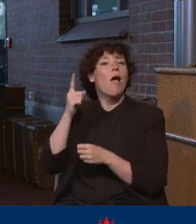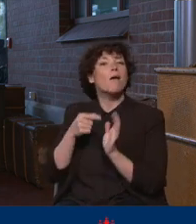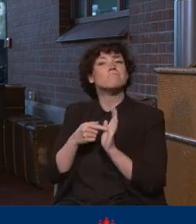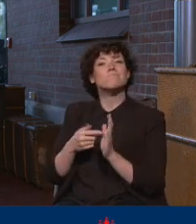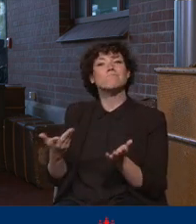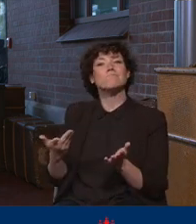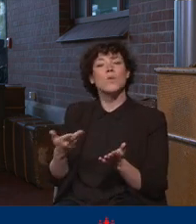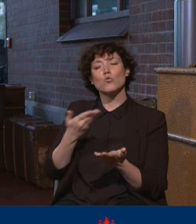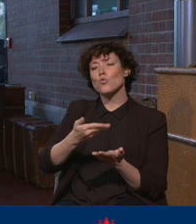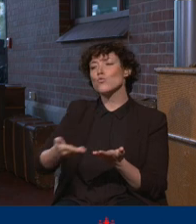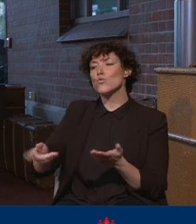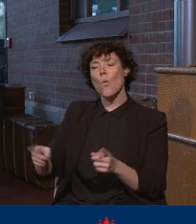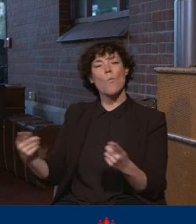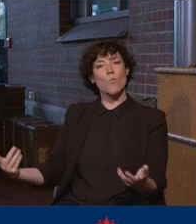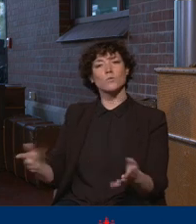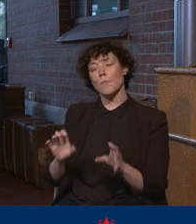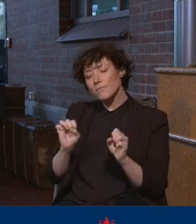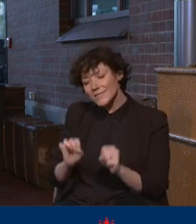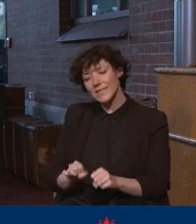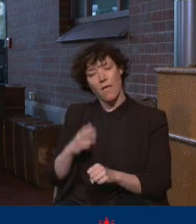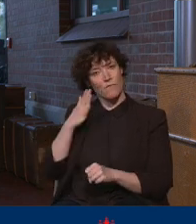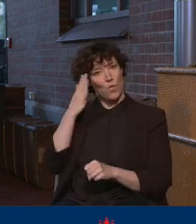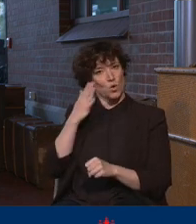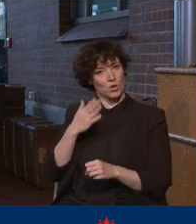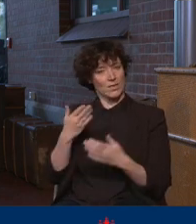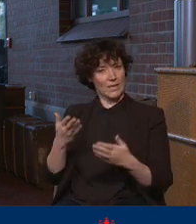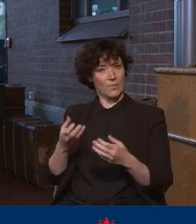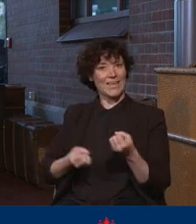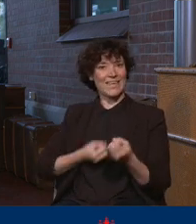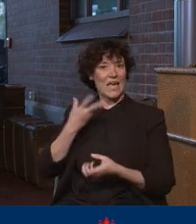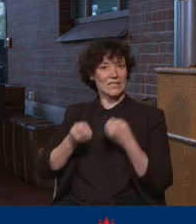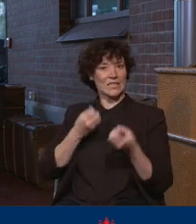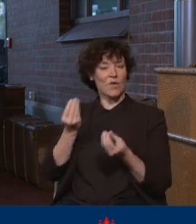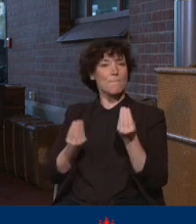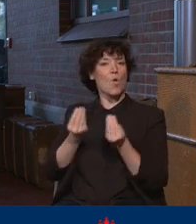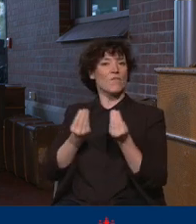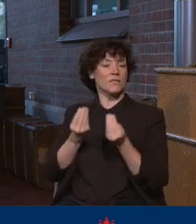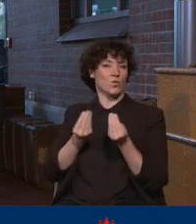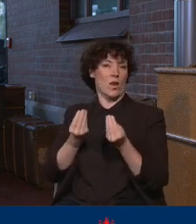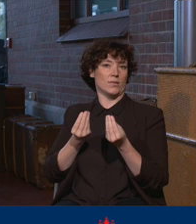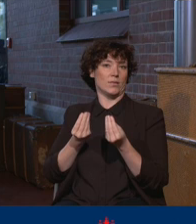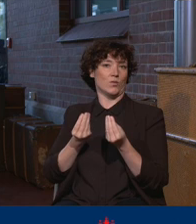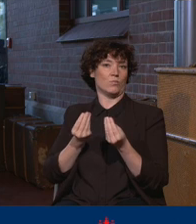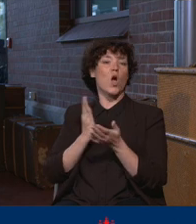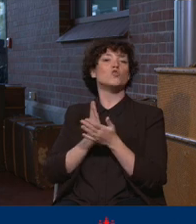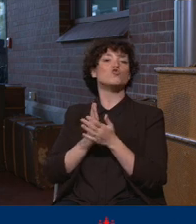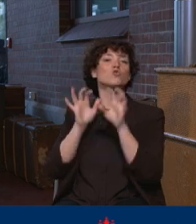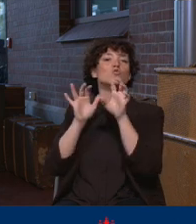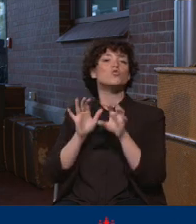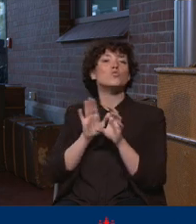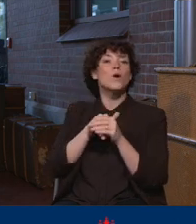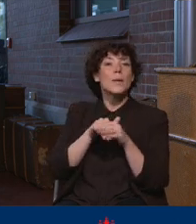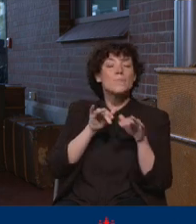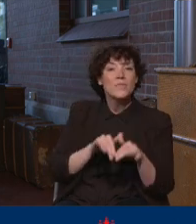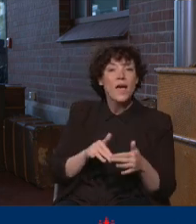aber ich kann mir vorstellen dass eine gewisse kreative professionalisierung in denen vorhandene strukturen strukturen hier auf der